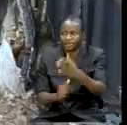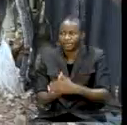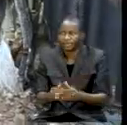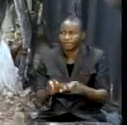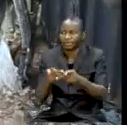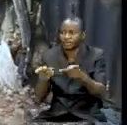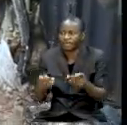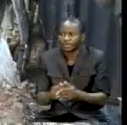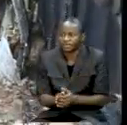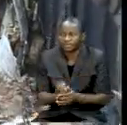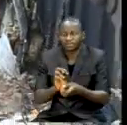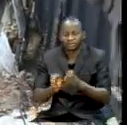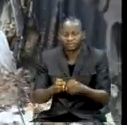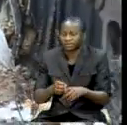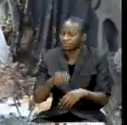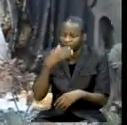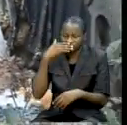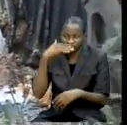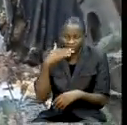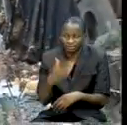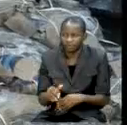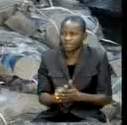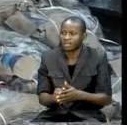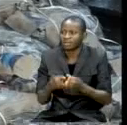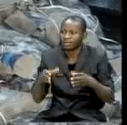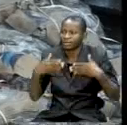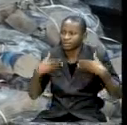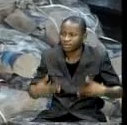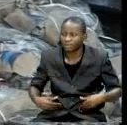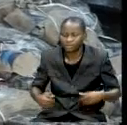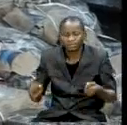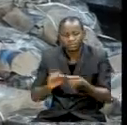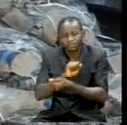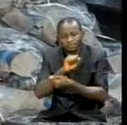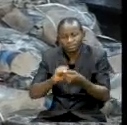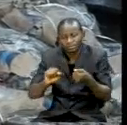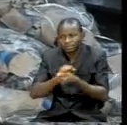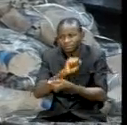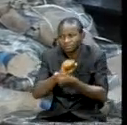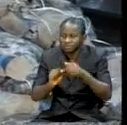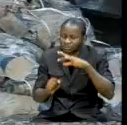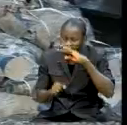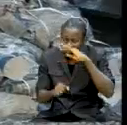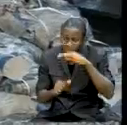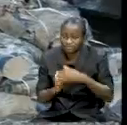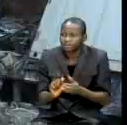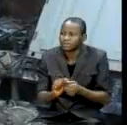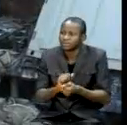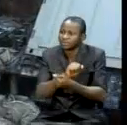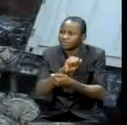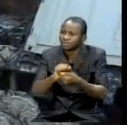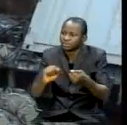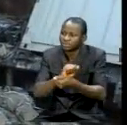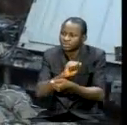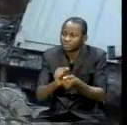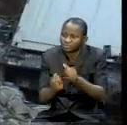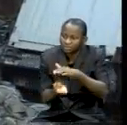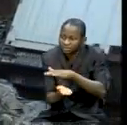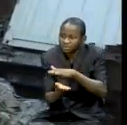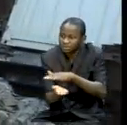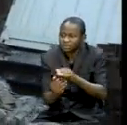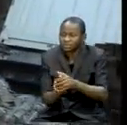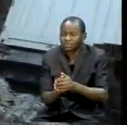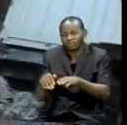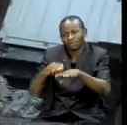la situation est déplorable. Plusieurs corps en décomposition sont toujours coincés entre ou en dessous des wagons. L'odeur